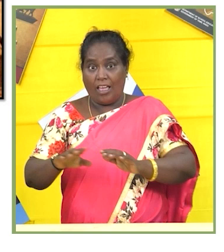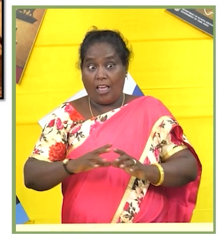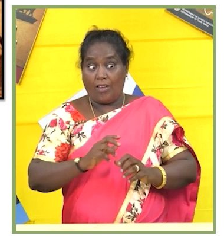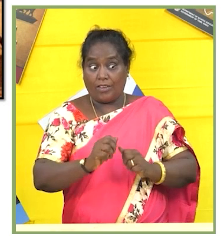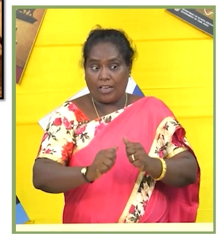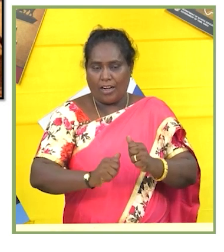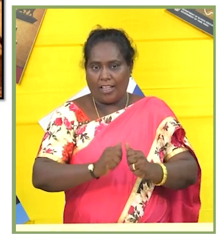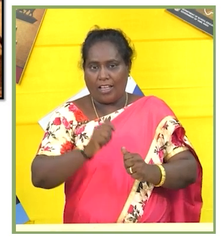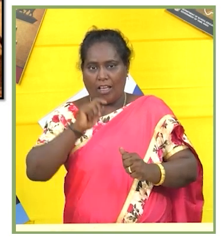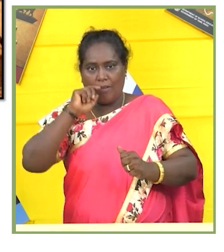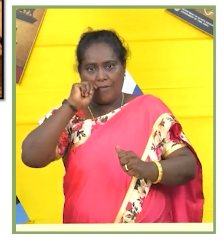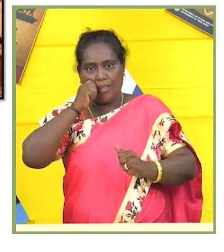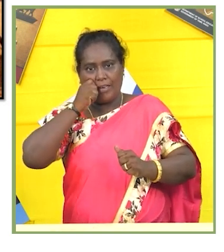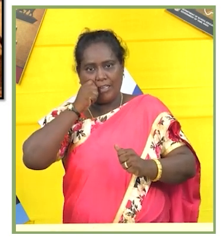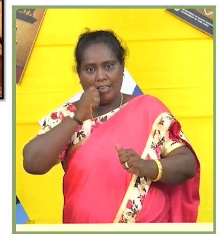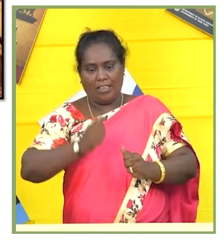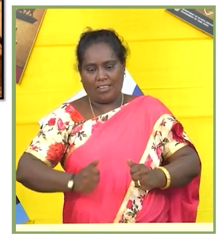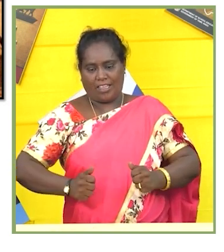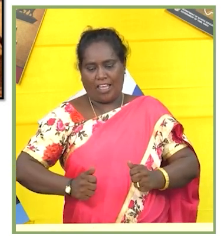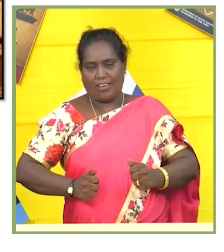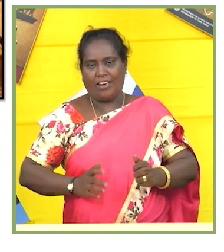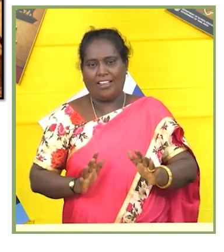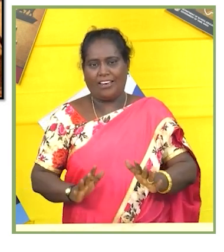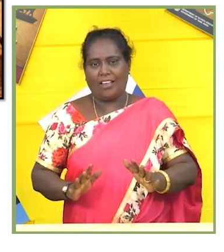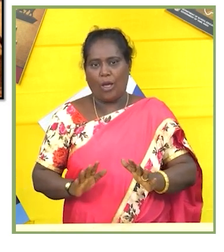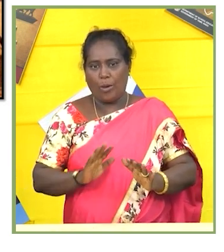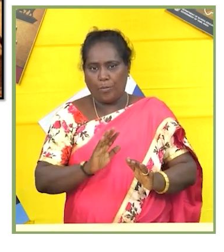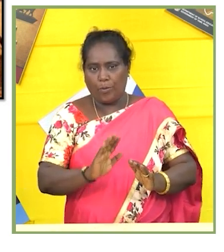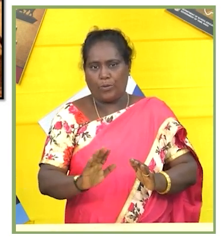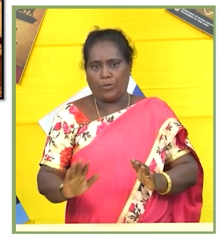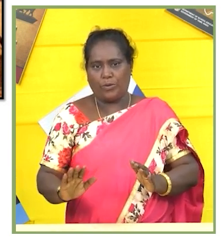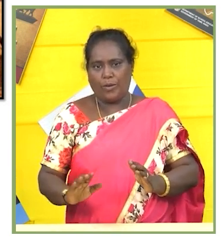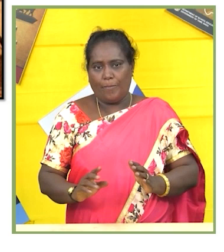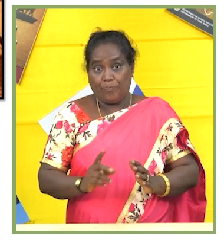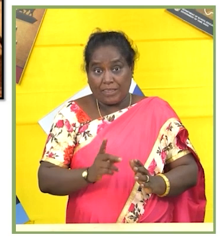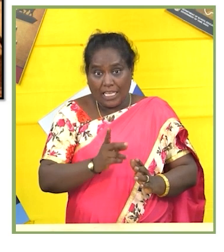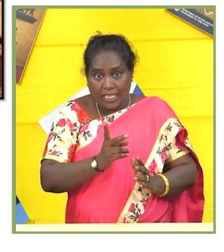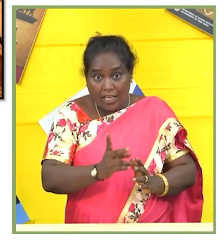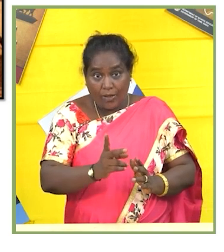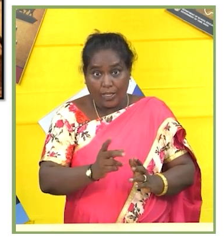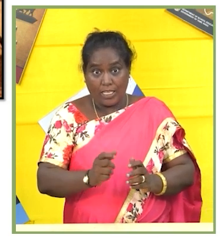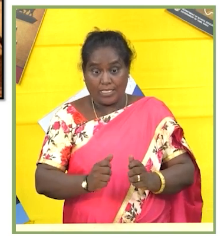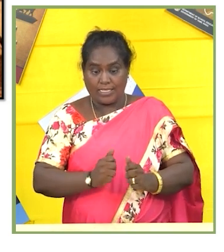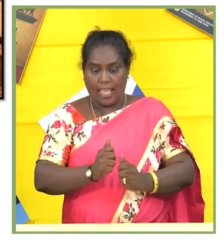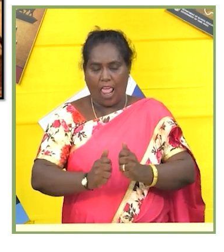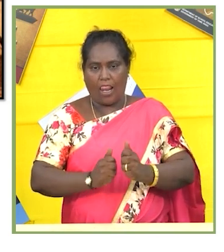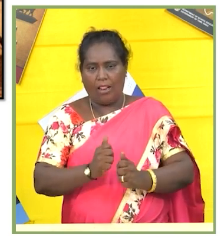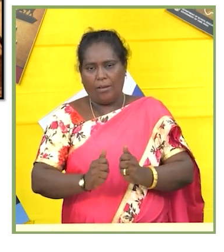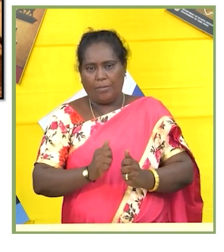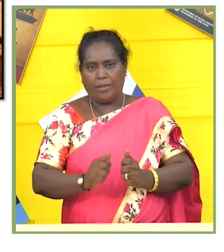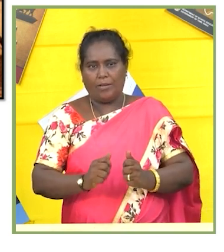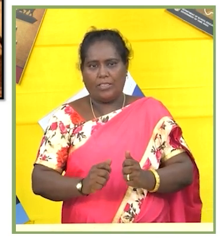துகள், அதாவது அந்த காளை சினத்தோடு சீறி பாய்ந்து வரும்போது அந்த களத்தில் ஏறுதளவுதல் களத்தில்